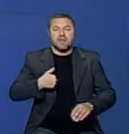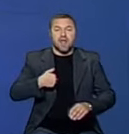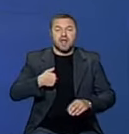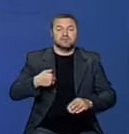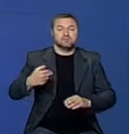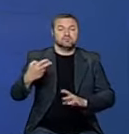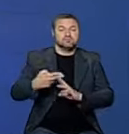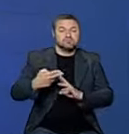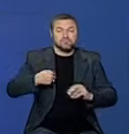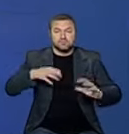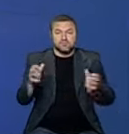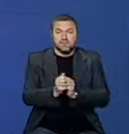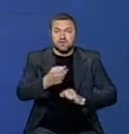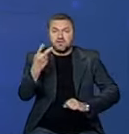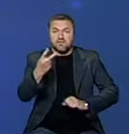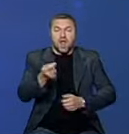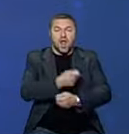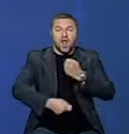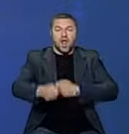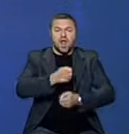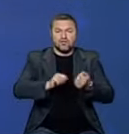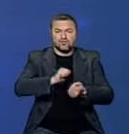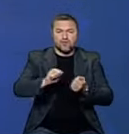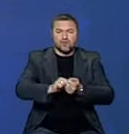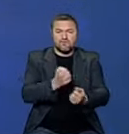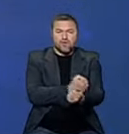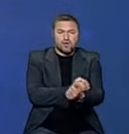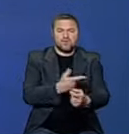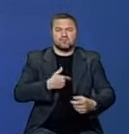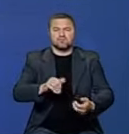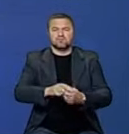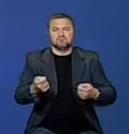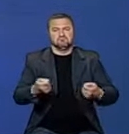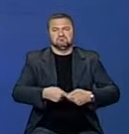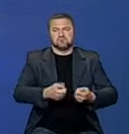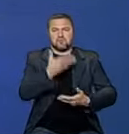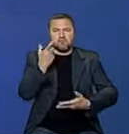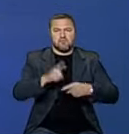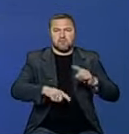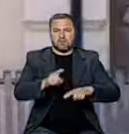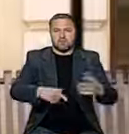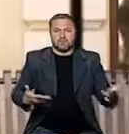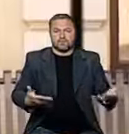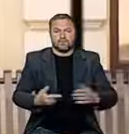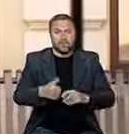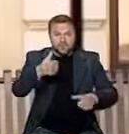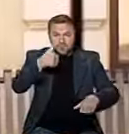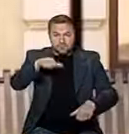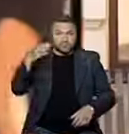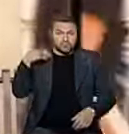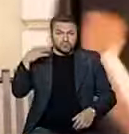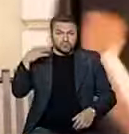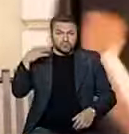w których handel szkodliwymi substancjami funkcjonuje bez przeszkód. Katarzyna Matczak. W ubiegłą środę miejscy urzędnicy